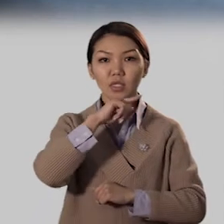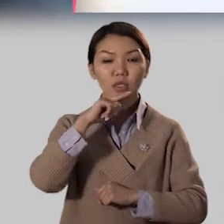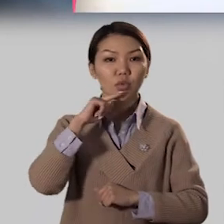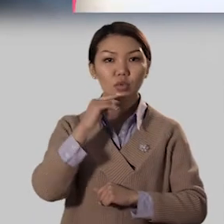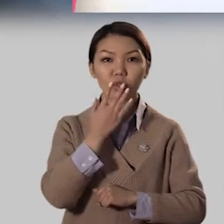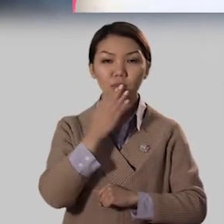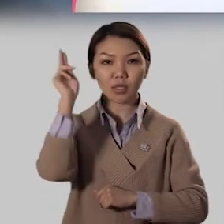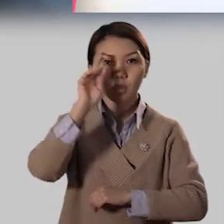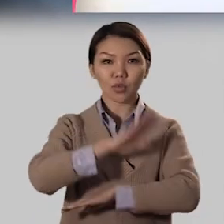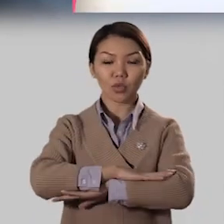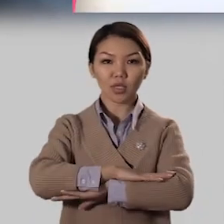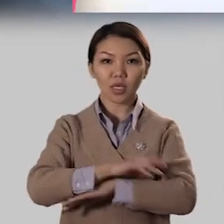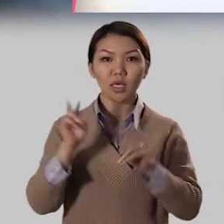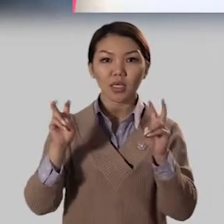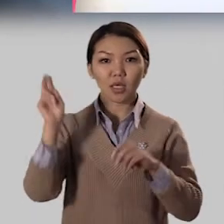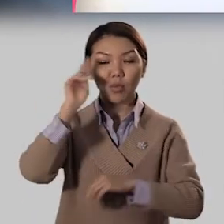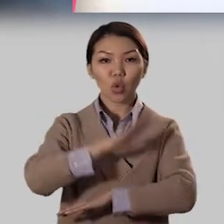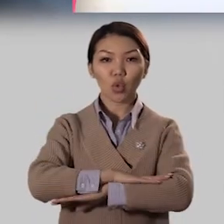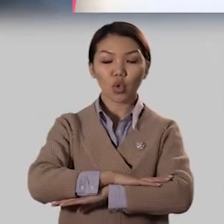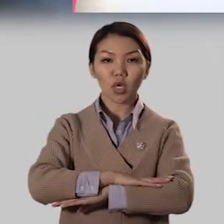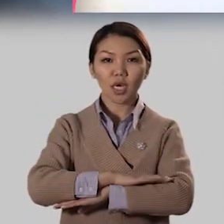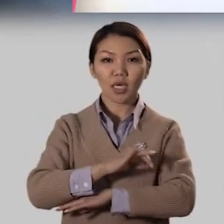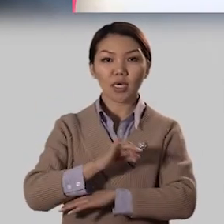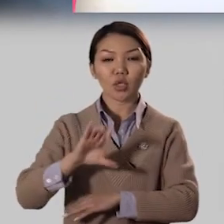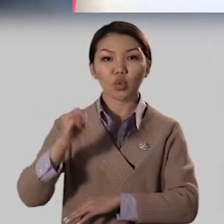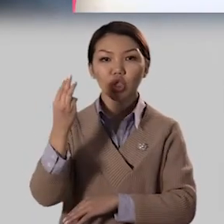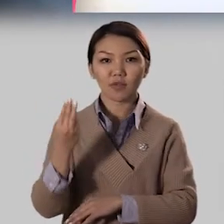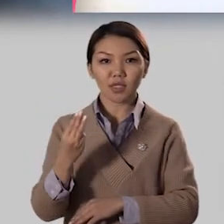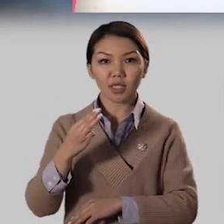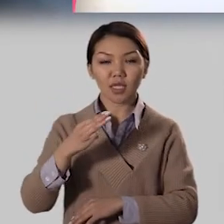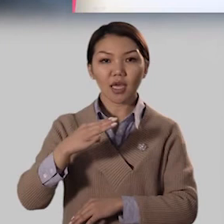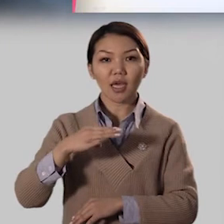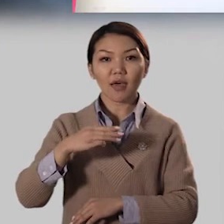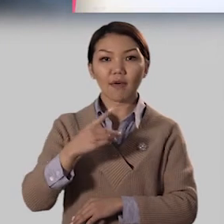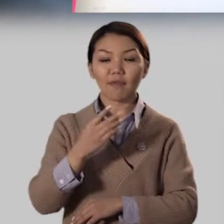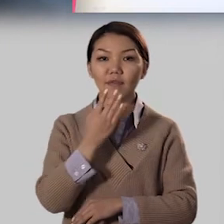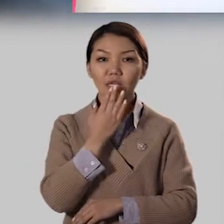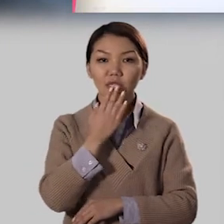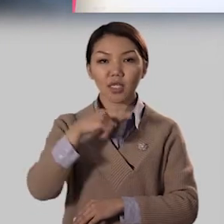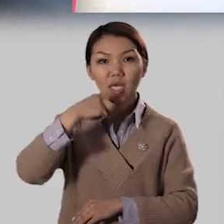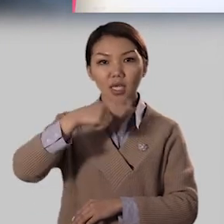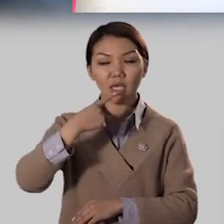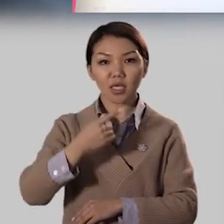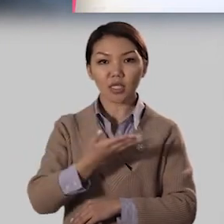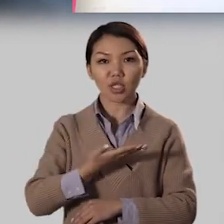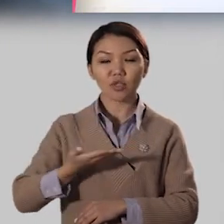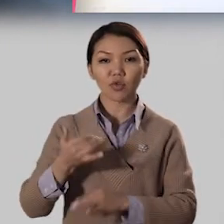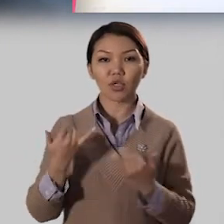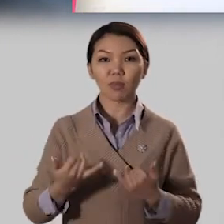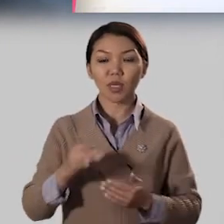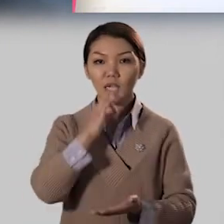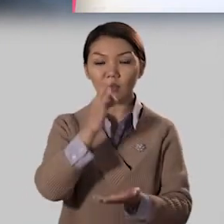тема урока имя существительное в языке и речи и сегодня на уроке мы ответим на